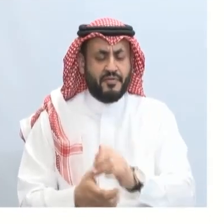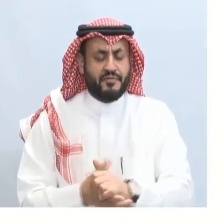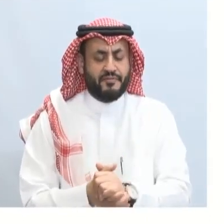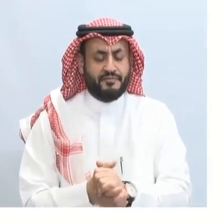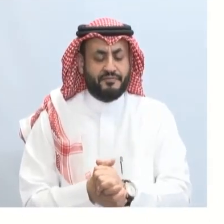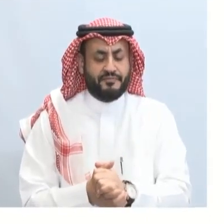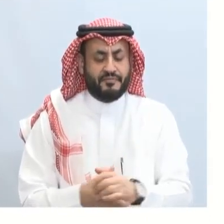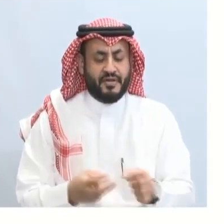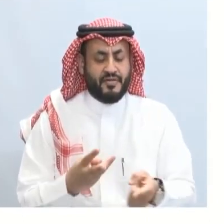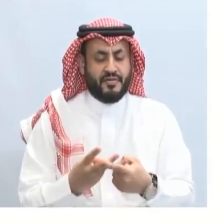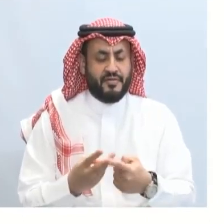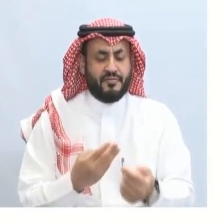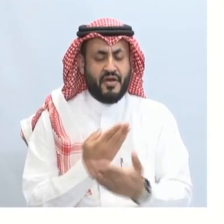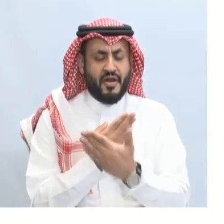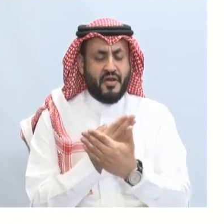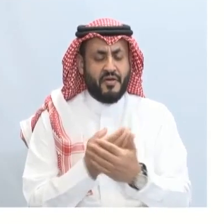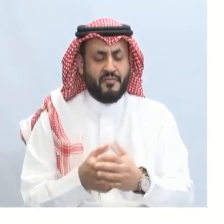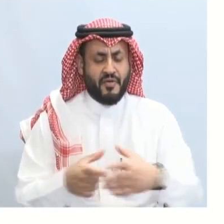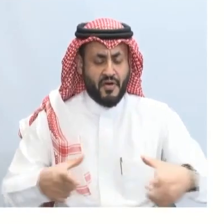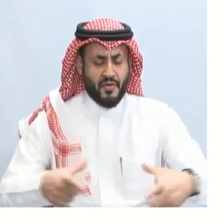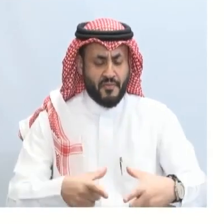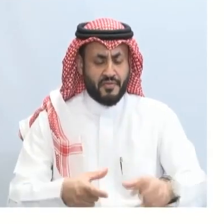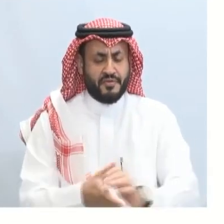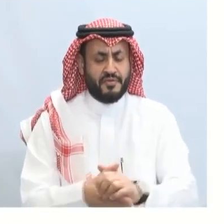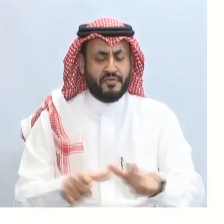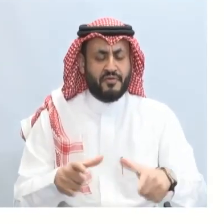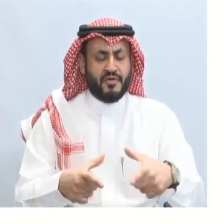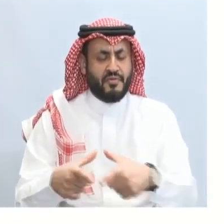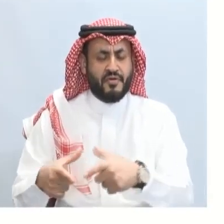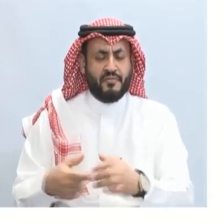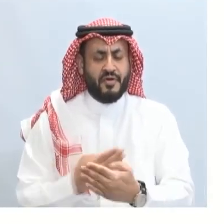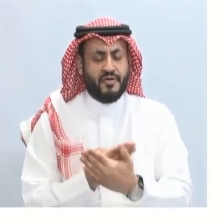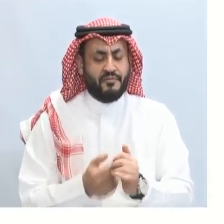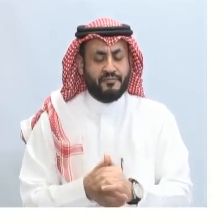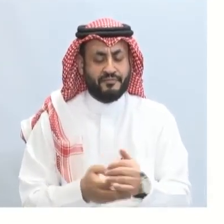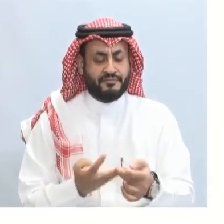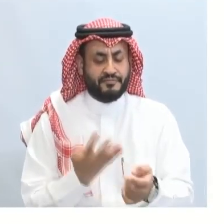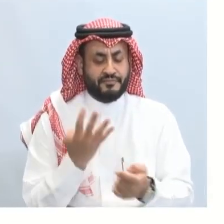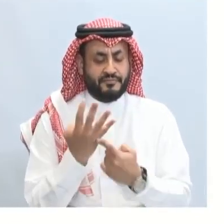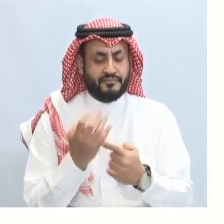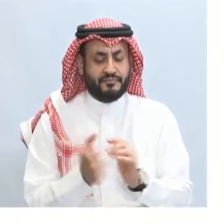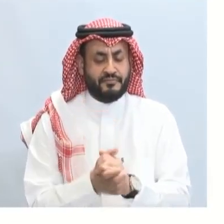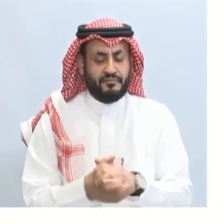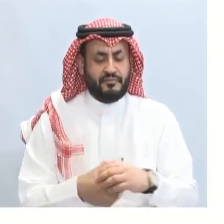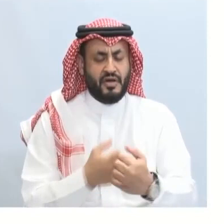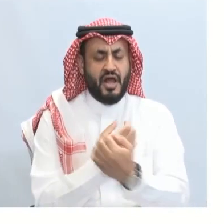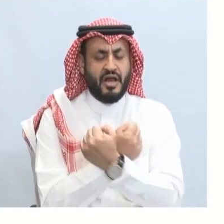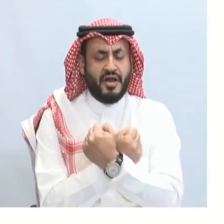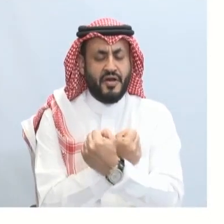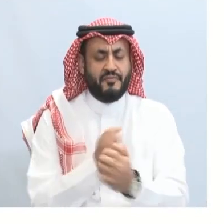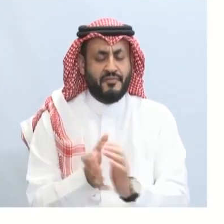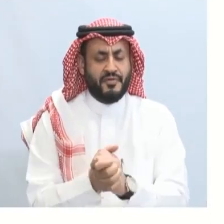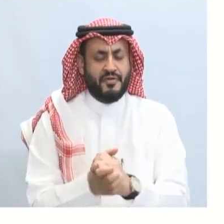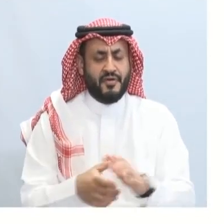ثالثا المحافظه على المم الملكات العامه ومرافق الخدمات رابعا حمايه الوطن من